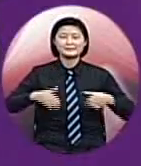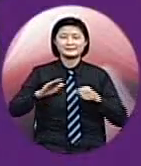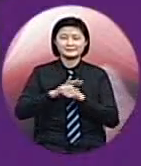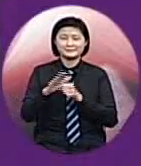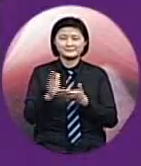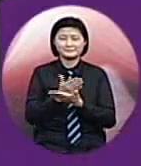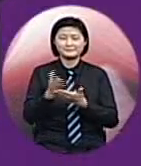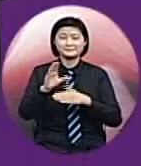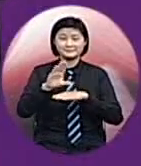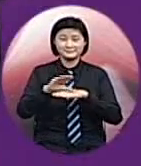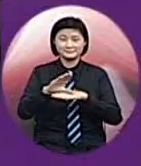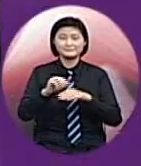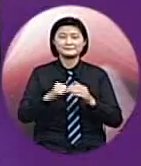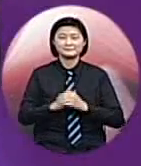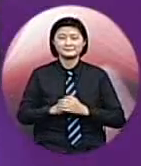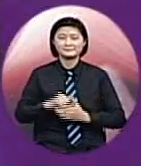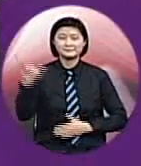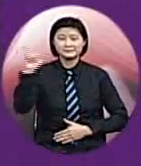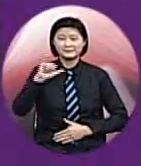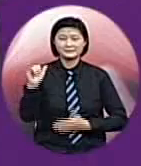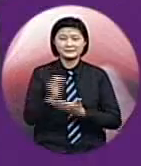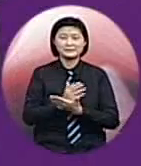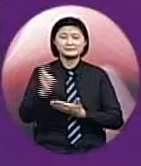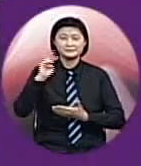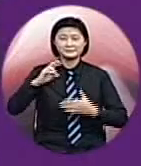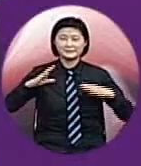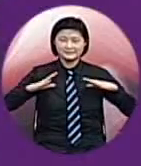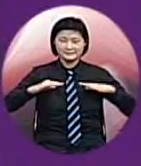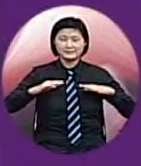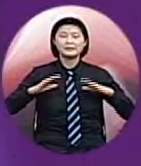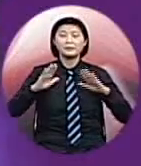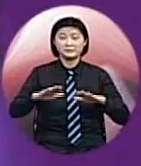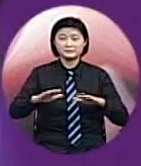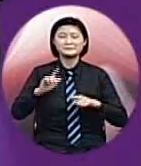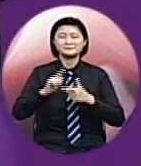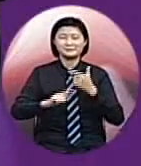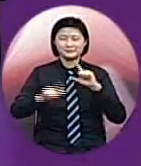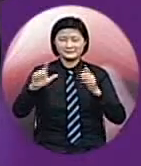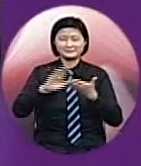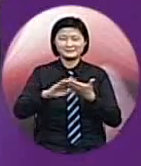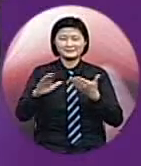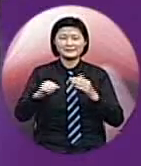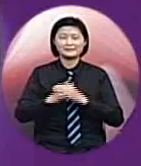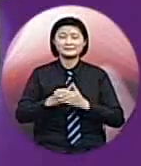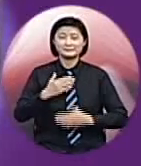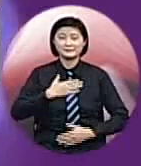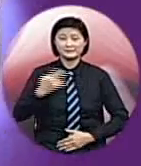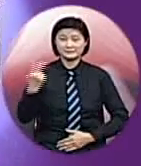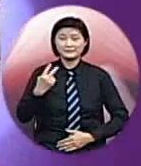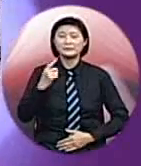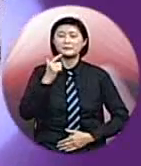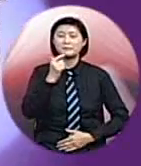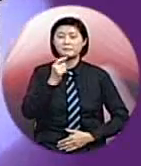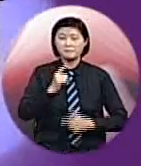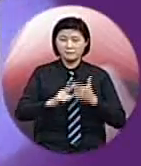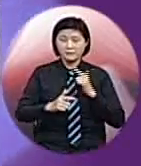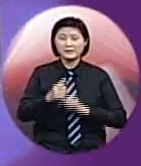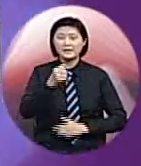따뜻한 정을 나눌 수 있는 방송, 생방송 전국 나눔 노래자랑. 오늘은 목요일이고요. 저희들은 목요일